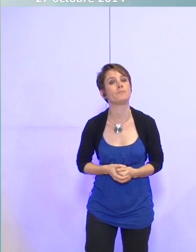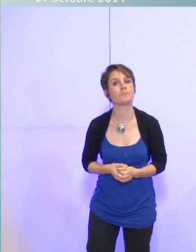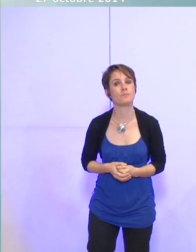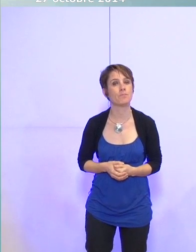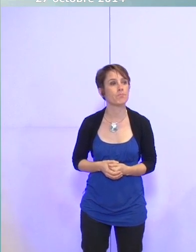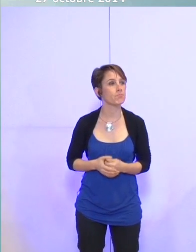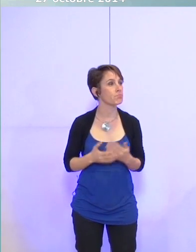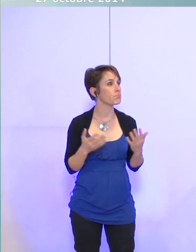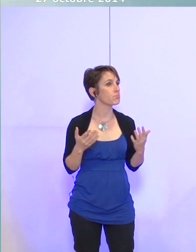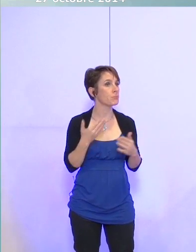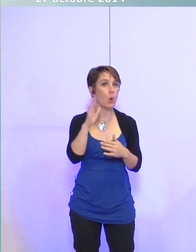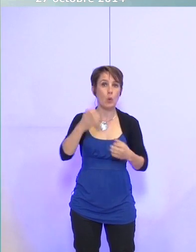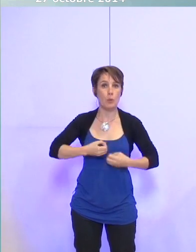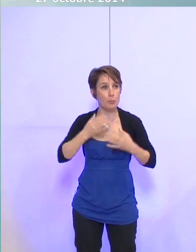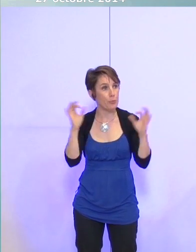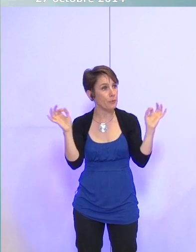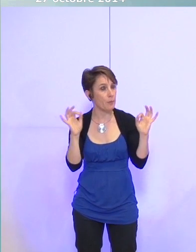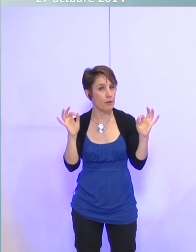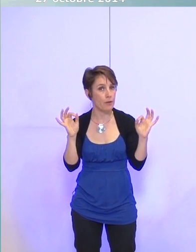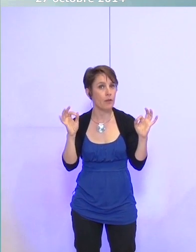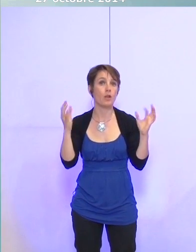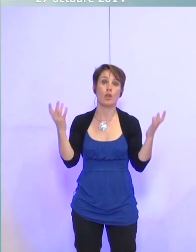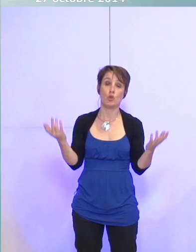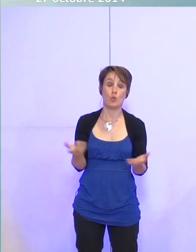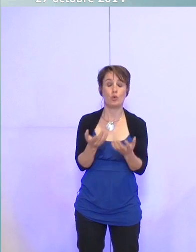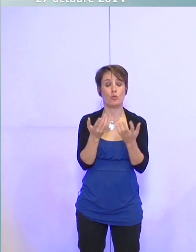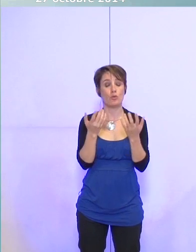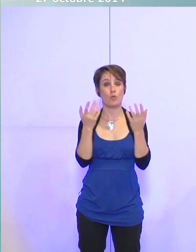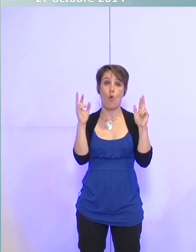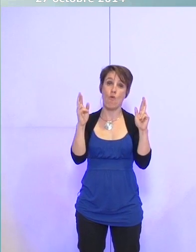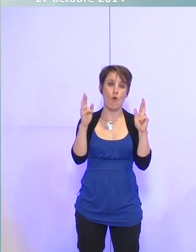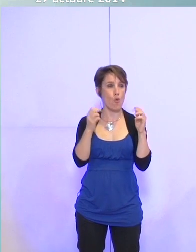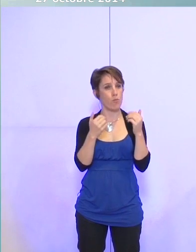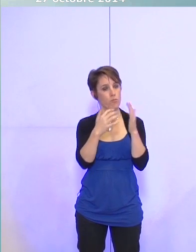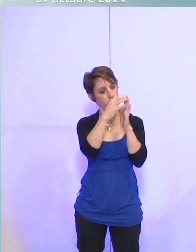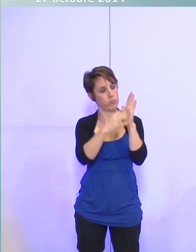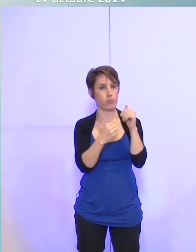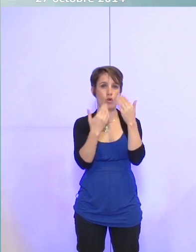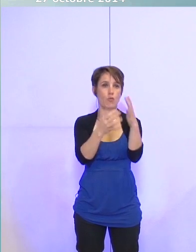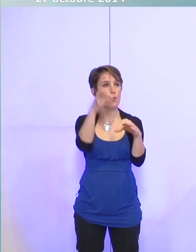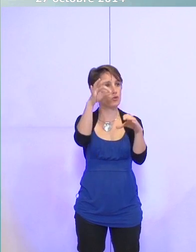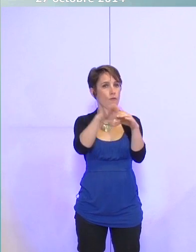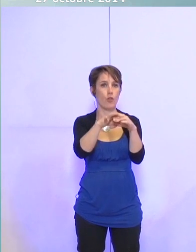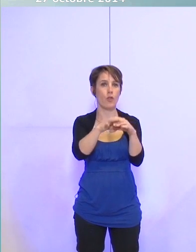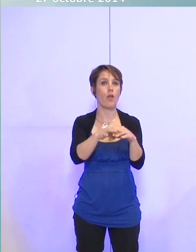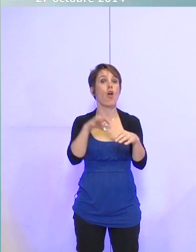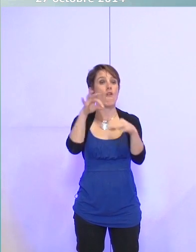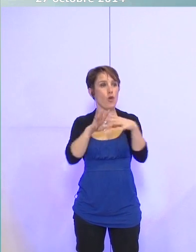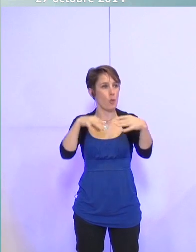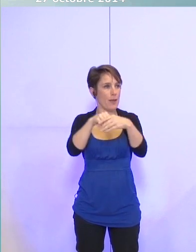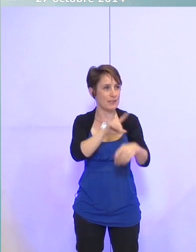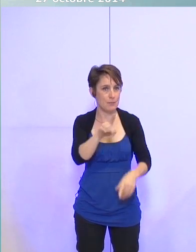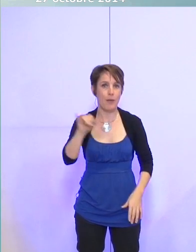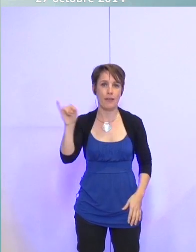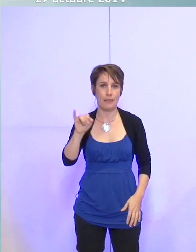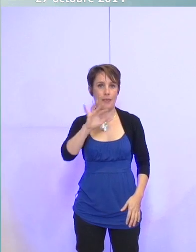S'il n'y a plus d'autres prises de parole, je mets donc ce vœu aux voix. Qui ne prend pas part au vote ?